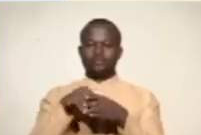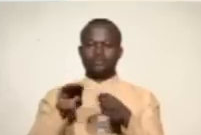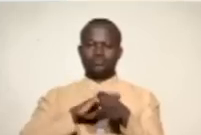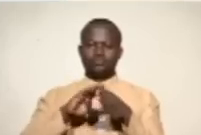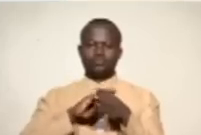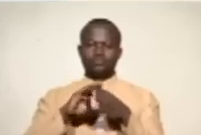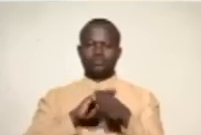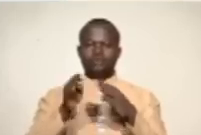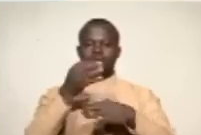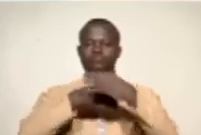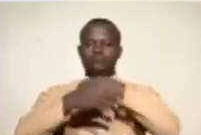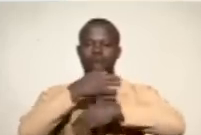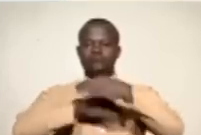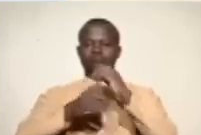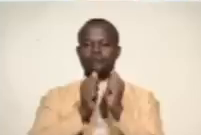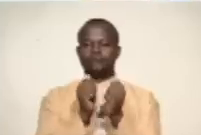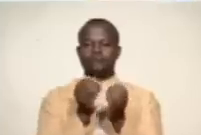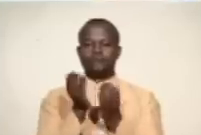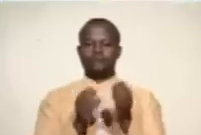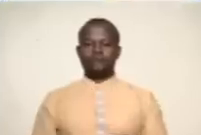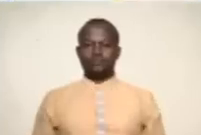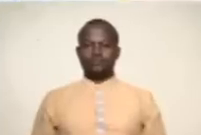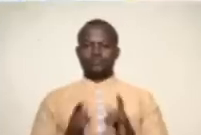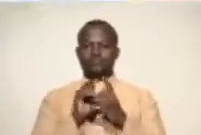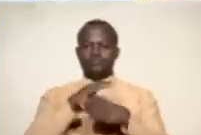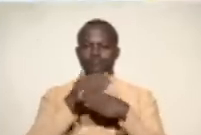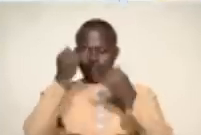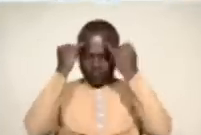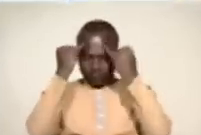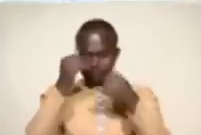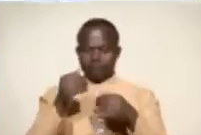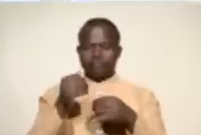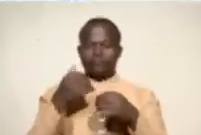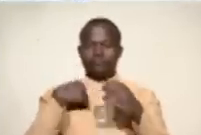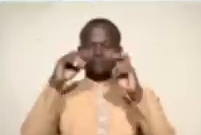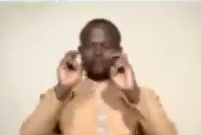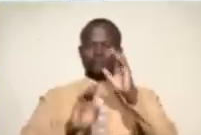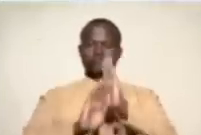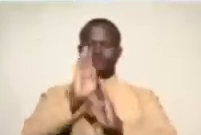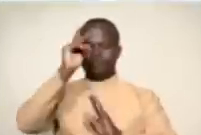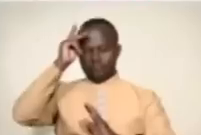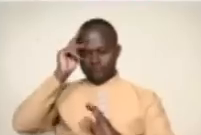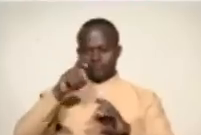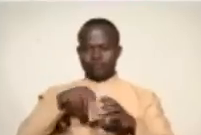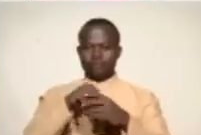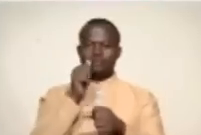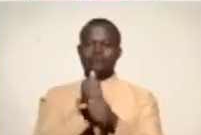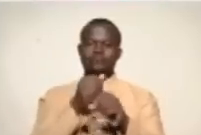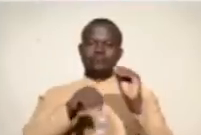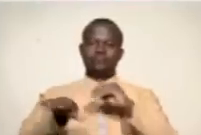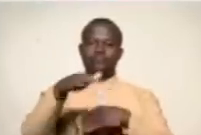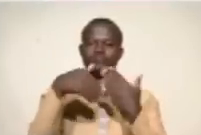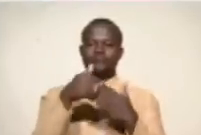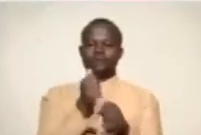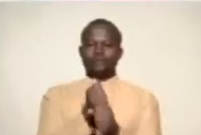ishoramari ry'inganda na serivisi. Iyi nama nyunguranabitekerezo ifite insanganyamatsiko guteza imbere ubumenyi bukeneye ku isoko ry'umurimo